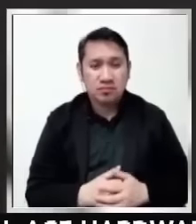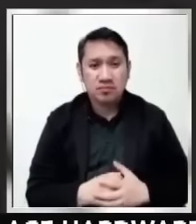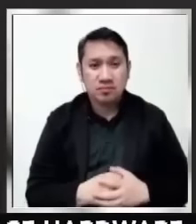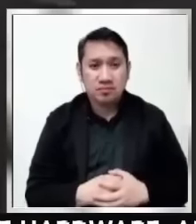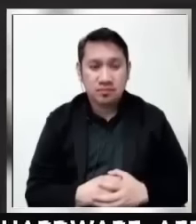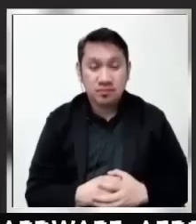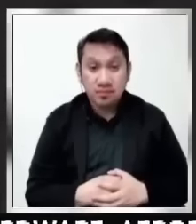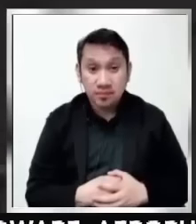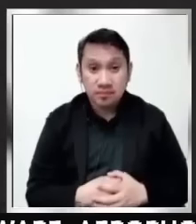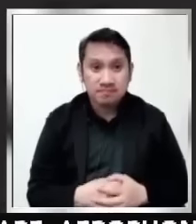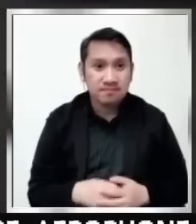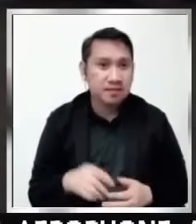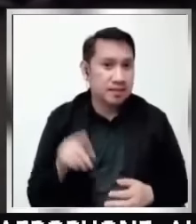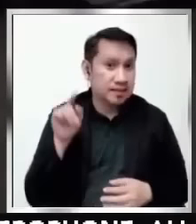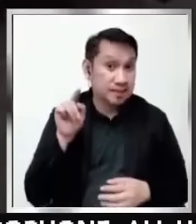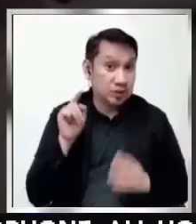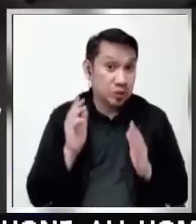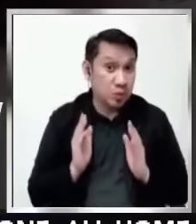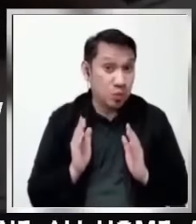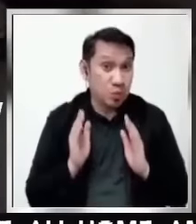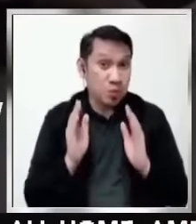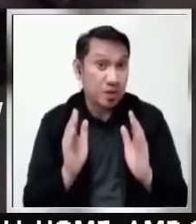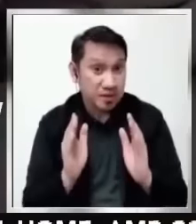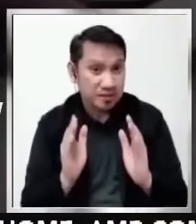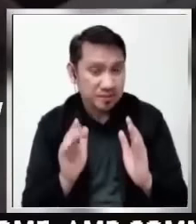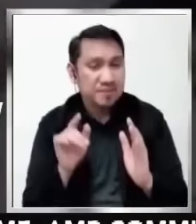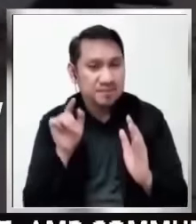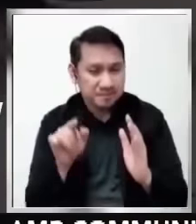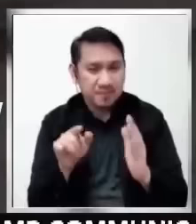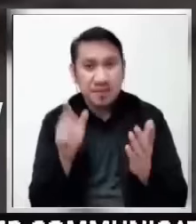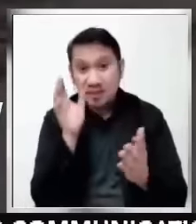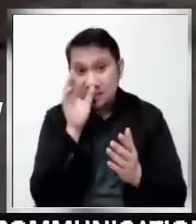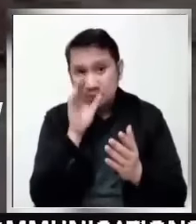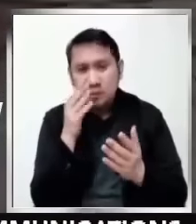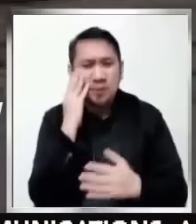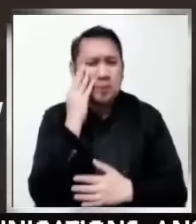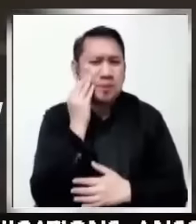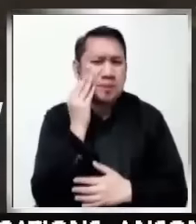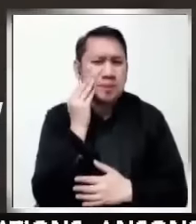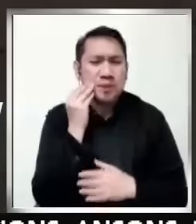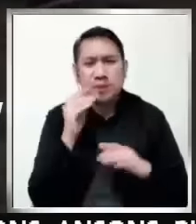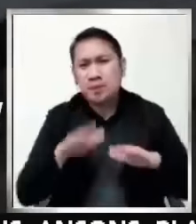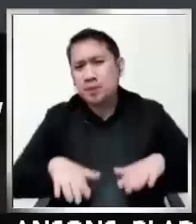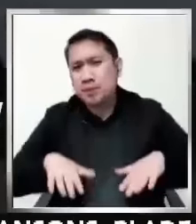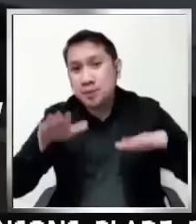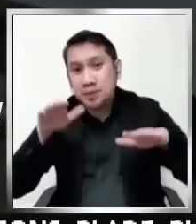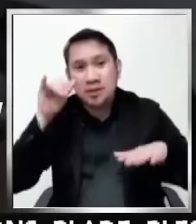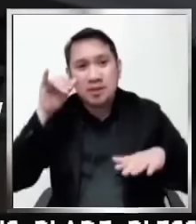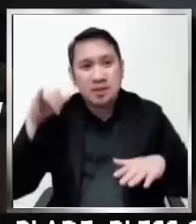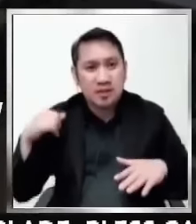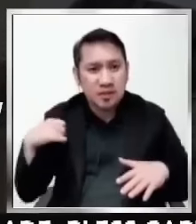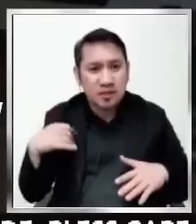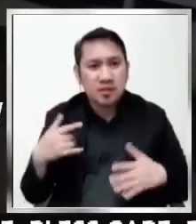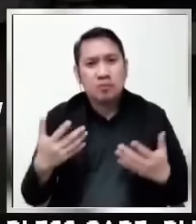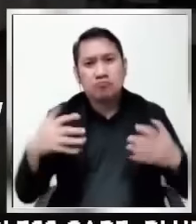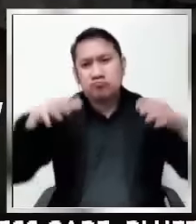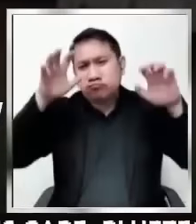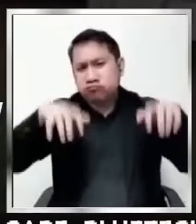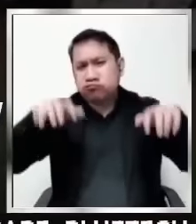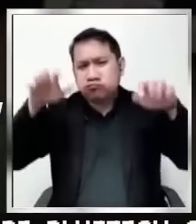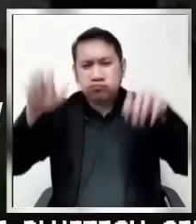Isa ang daan na ito sa Barangay San Jose, Cebu City, ang nakaranas ng pagbaha kahapon matapos bumuhos ang malakas na